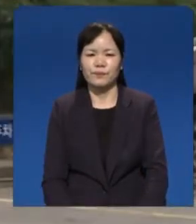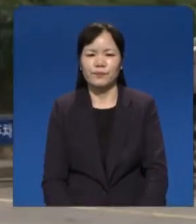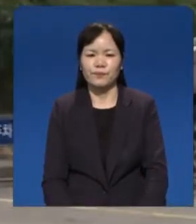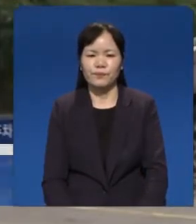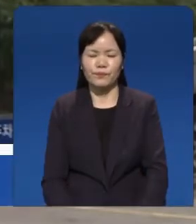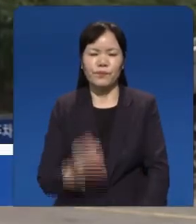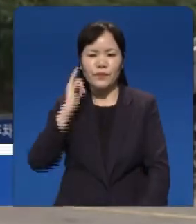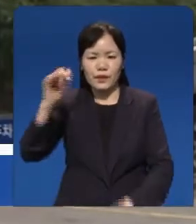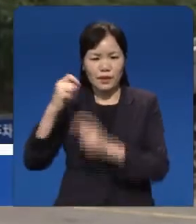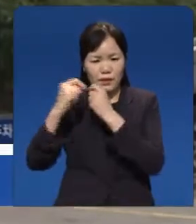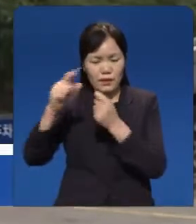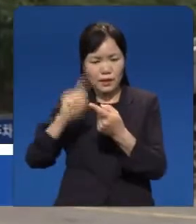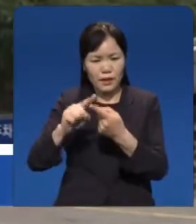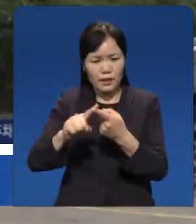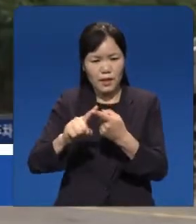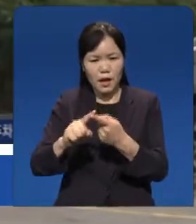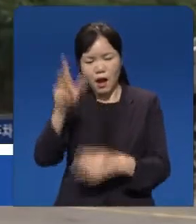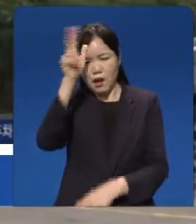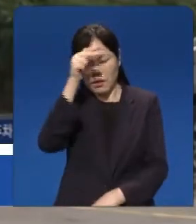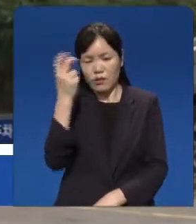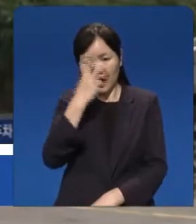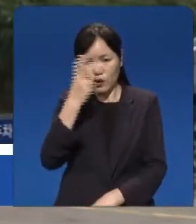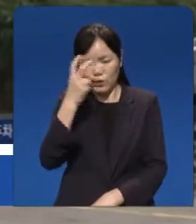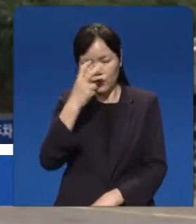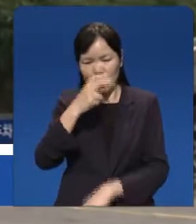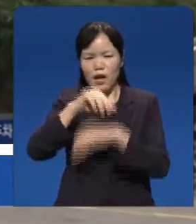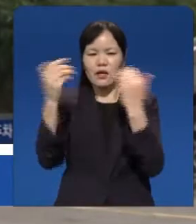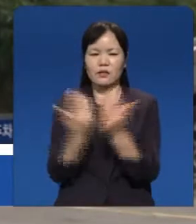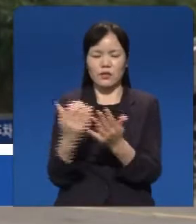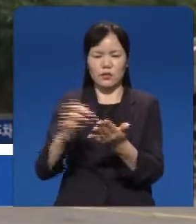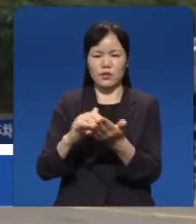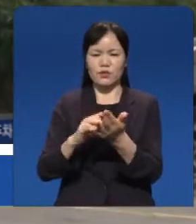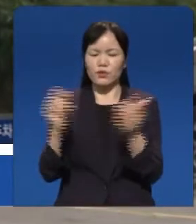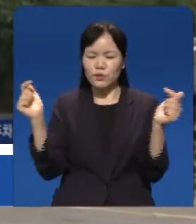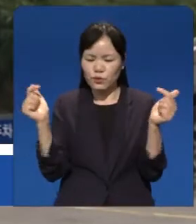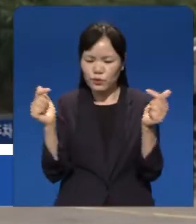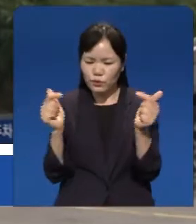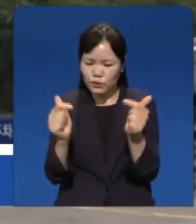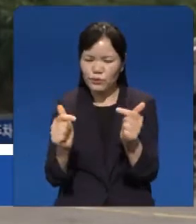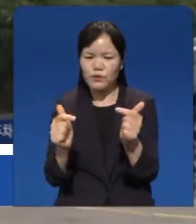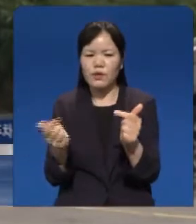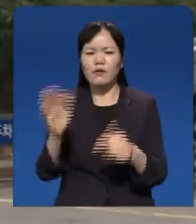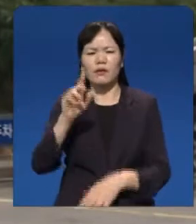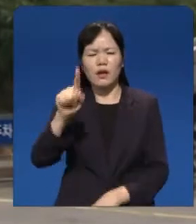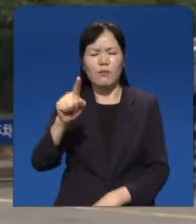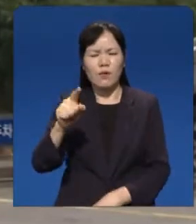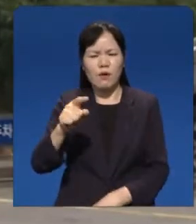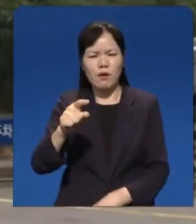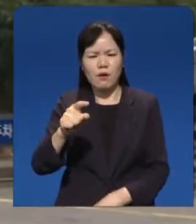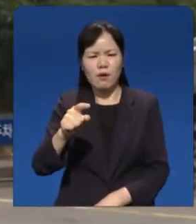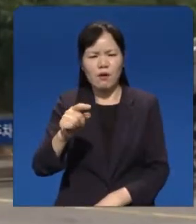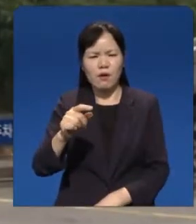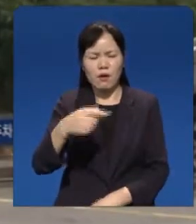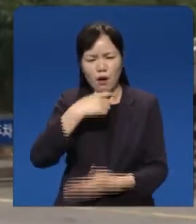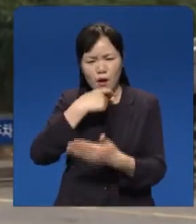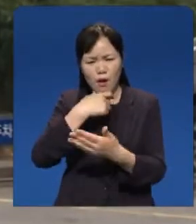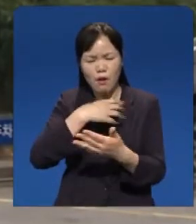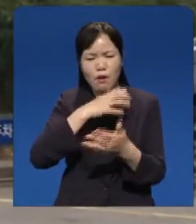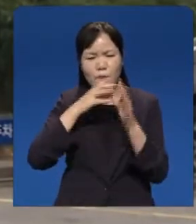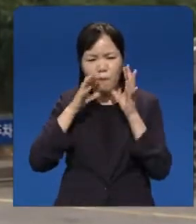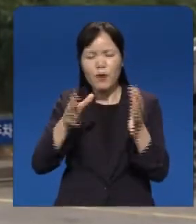보이스 pc 에 대한 대대적 경찰 수사로 전체의 건 술은 다소 들어 들었지만 한번 나 킬 때마다 피해액은 눈덩이처럼